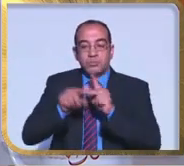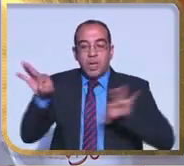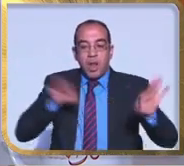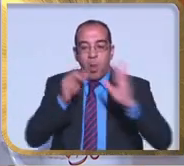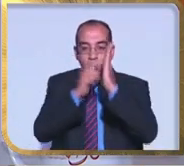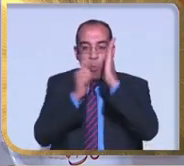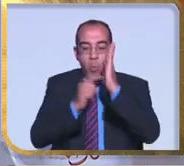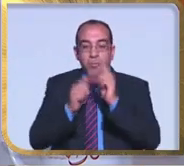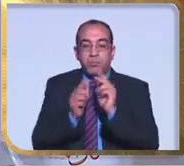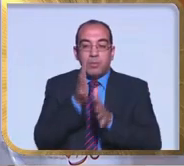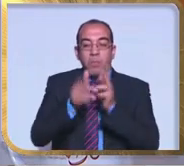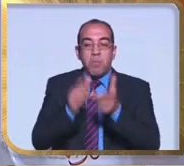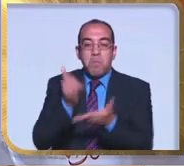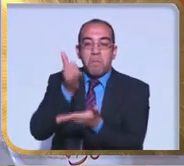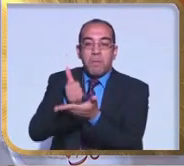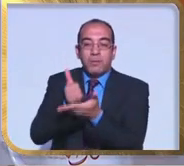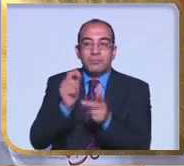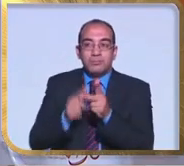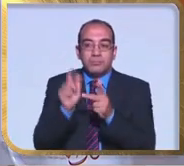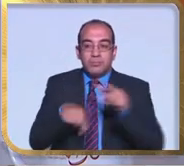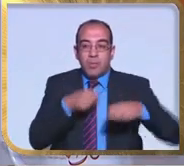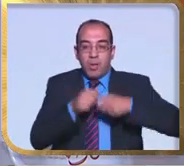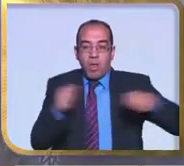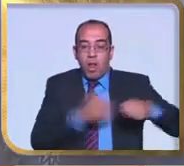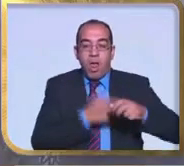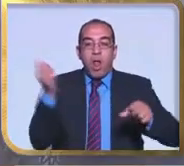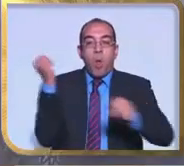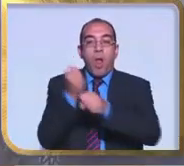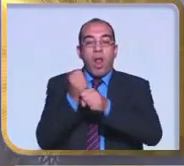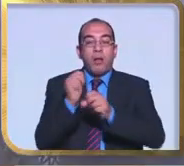عقل المكلف في الاعتقاد والعمل.